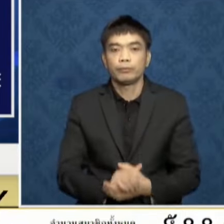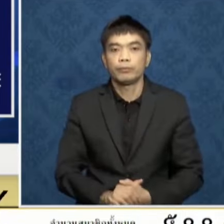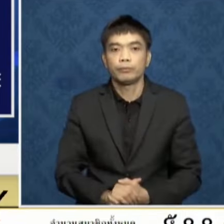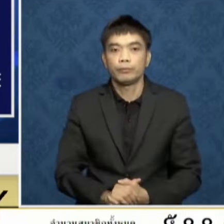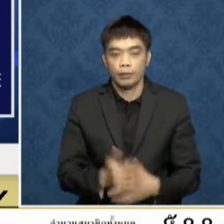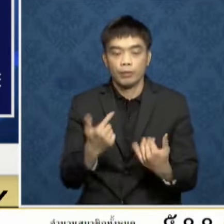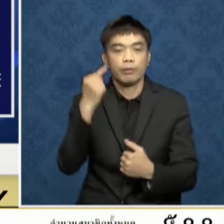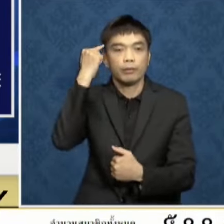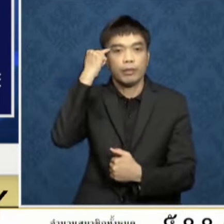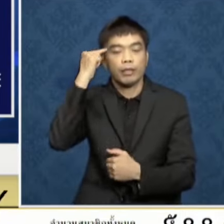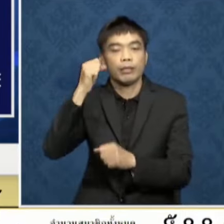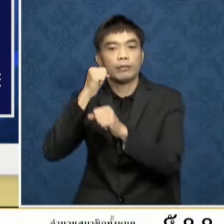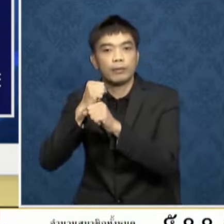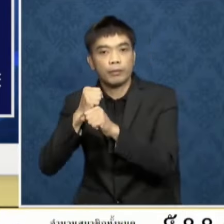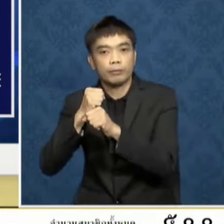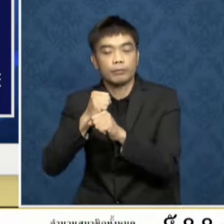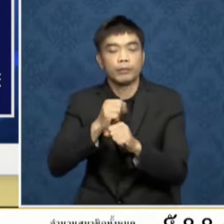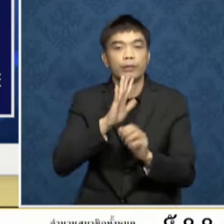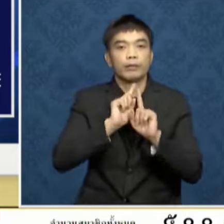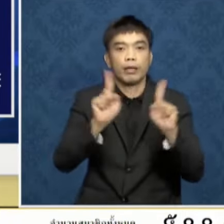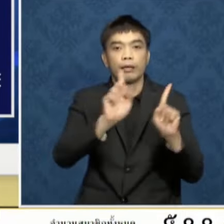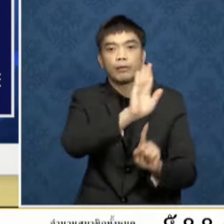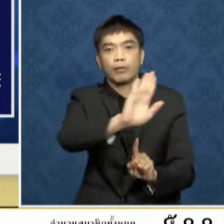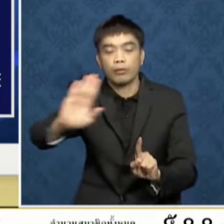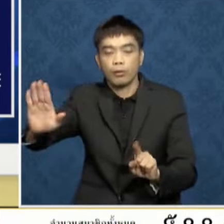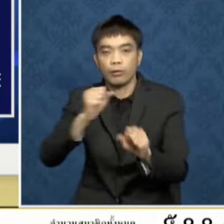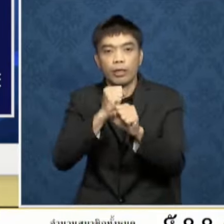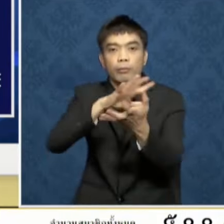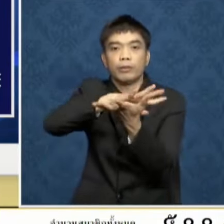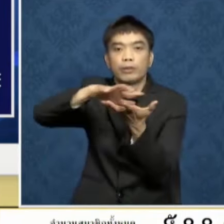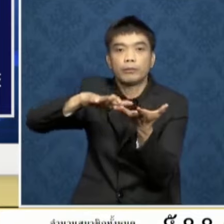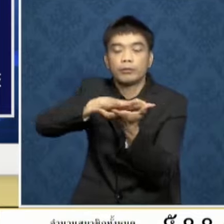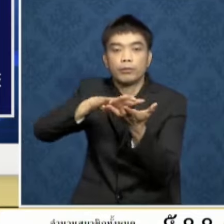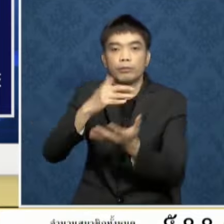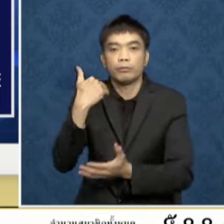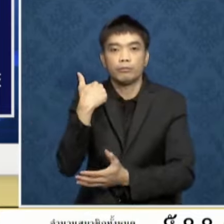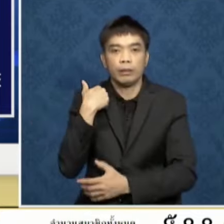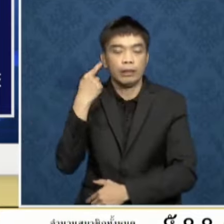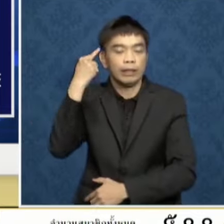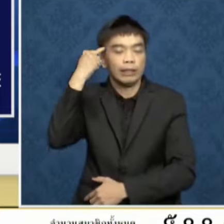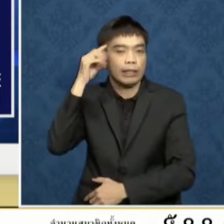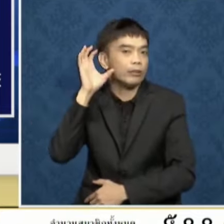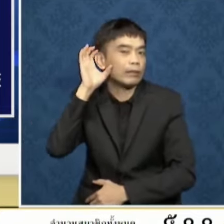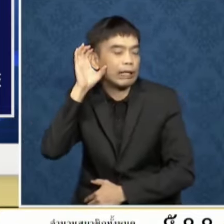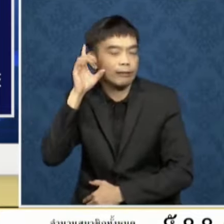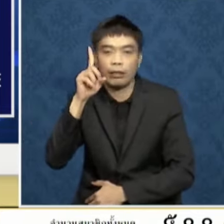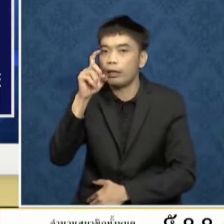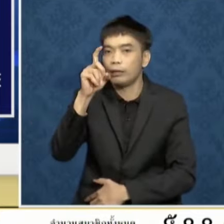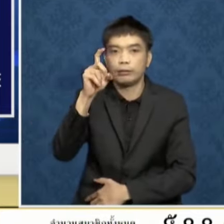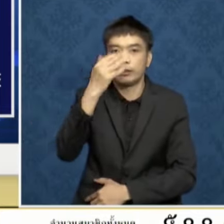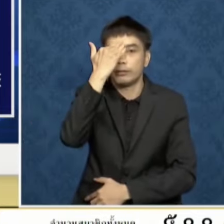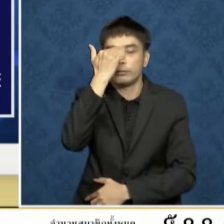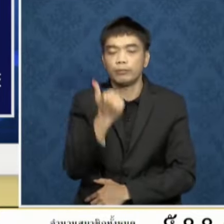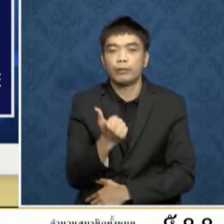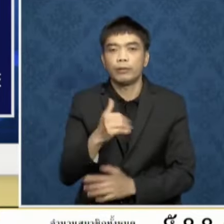ต่างคนต่างทำซ้ำซ้อนและสิ้นหวังค่ะสิ้นหวังจนไม่อาจจะคาดหวังได้เลยค่ะว่าเราจะสามารถ